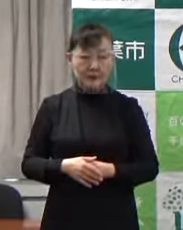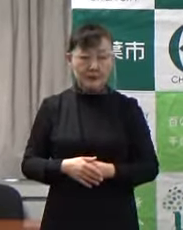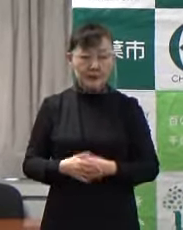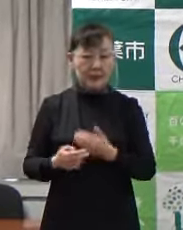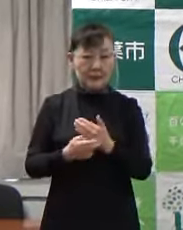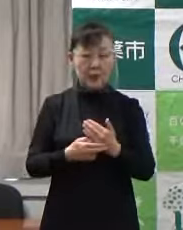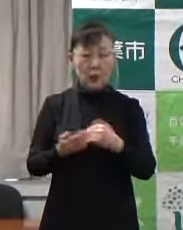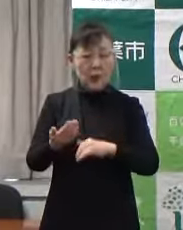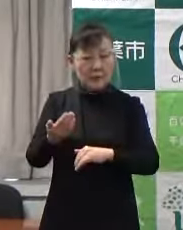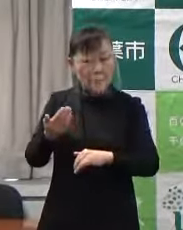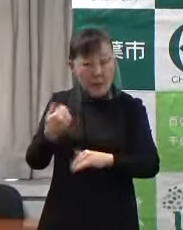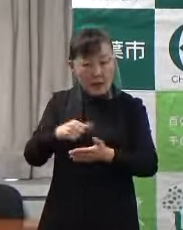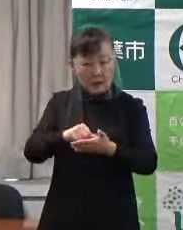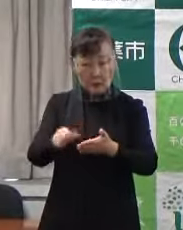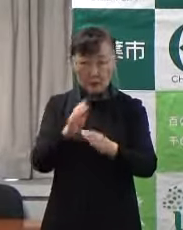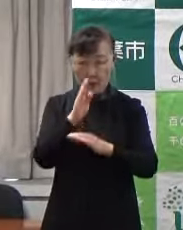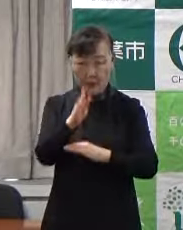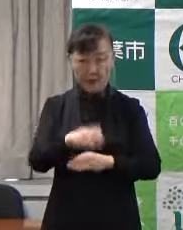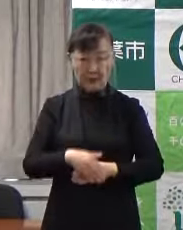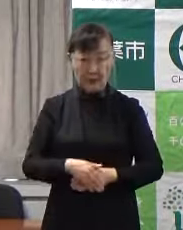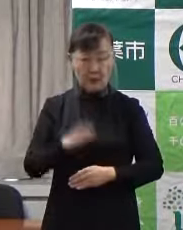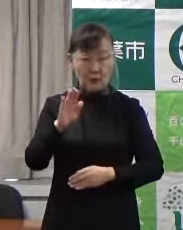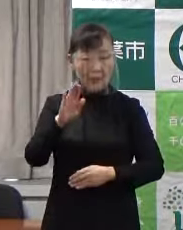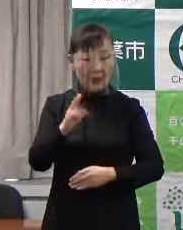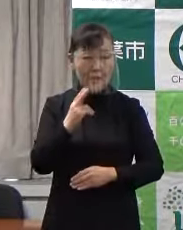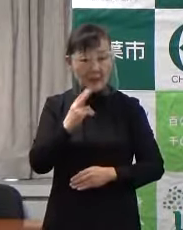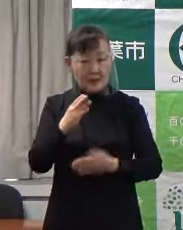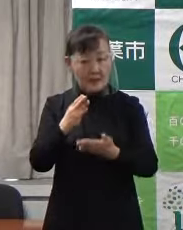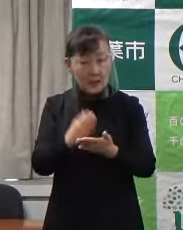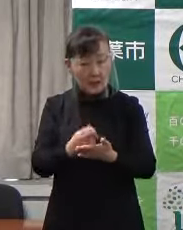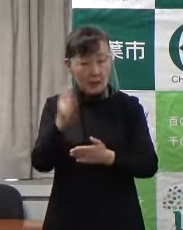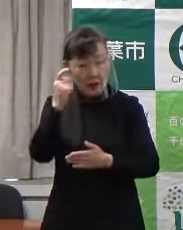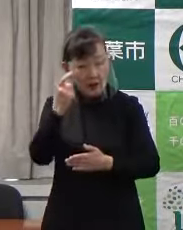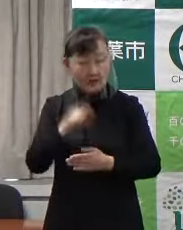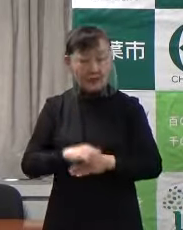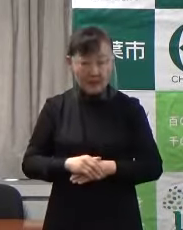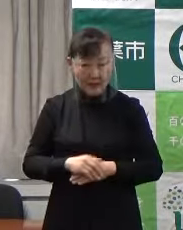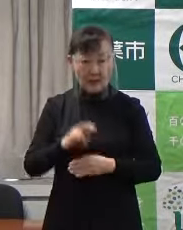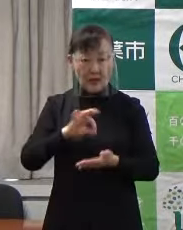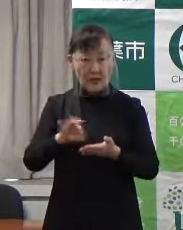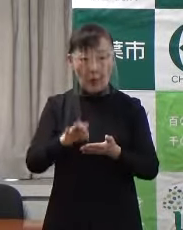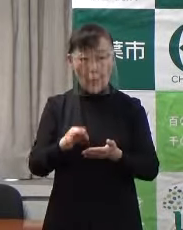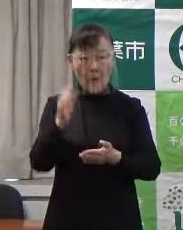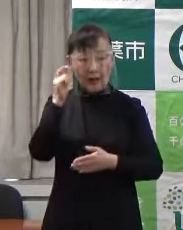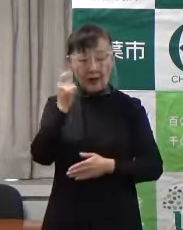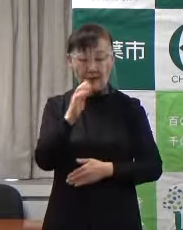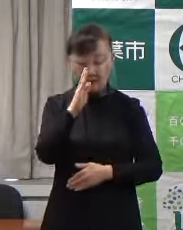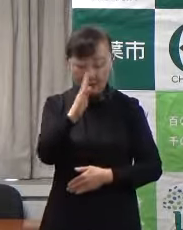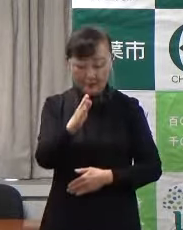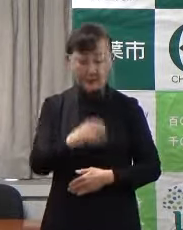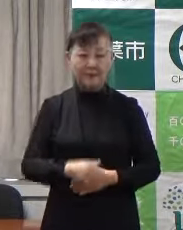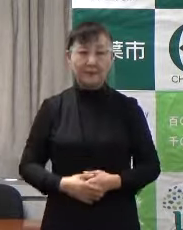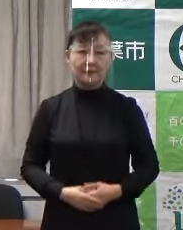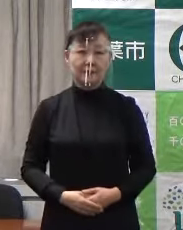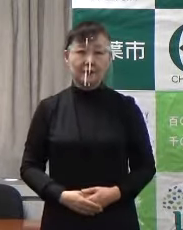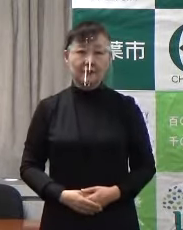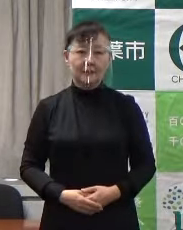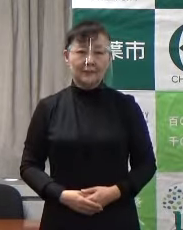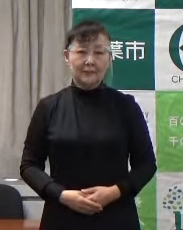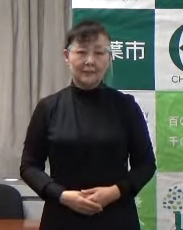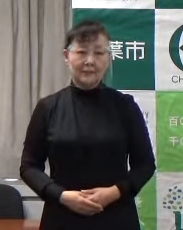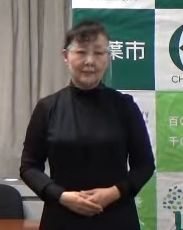療開始前の登録をお願いしておりますので、これから禁煙を考えていらっしゃる方はぜひ利用を検討していただきたいというふうに思います。